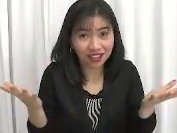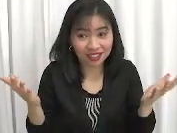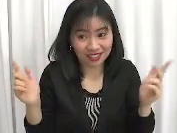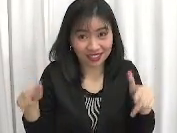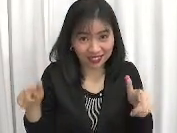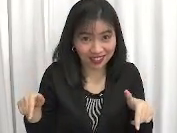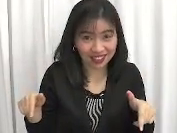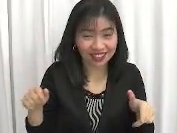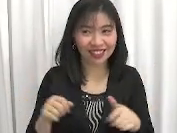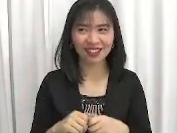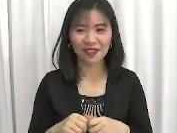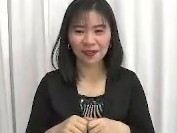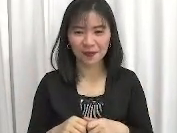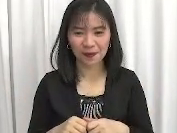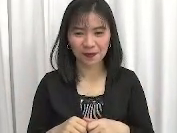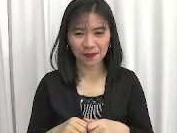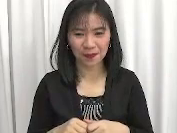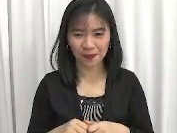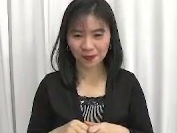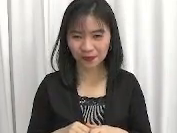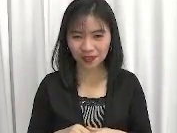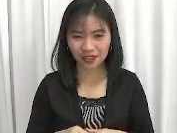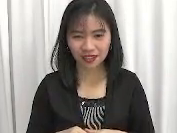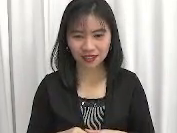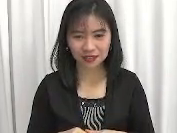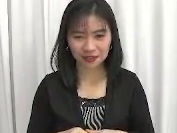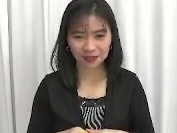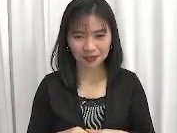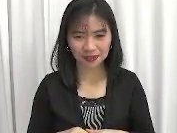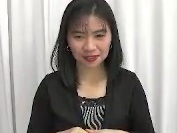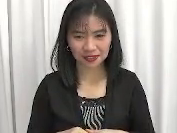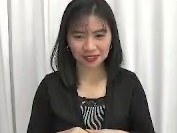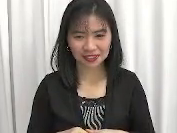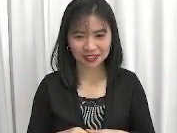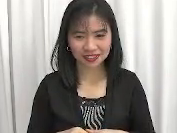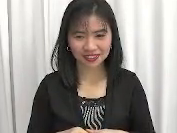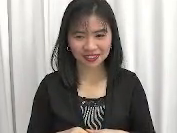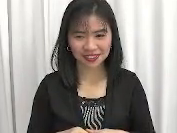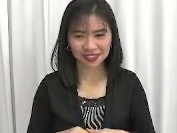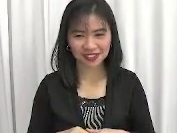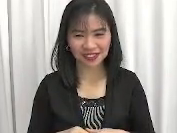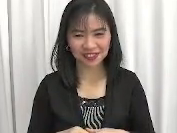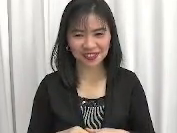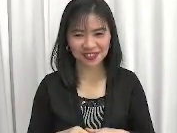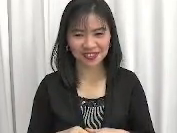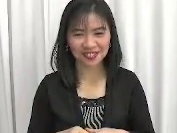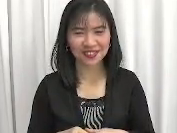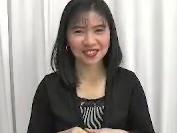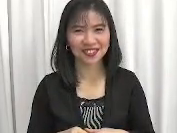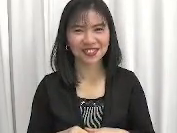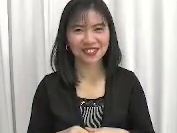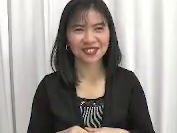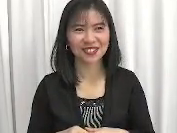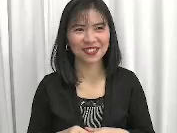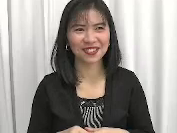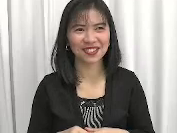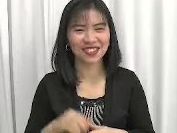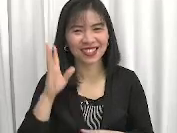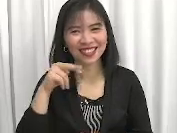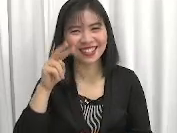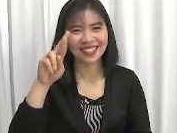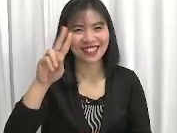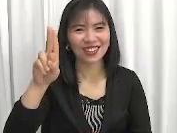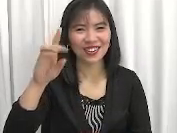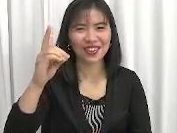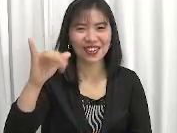hindi ko po alam kung iniisip yung magstay pa sa simbahan o lalabas na kayo pag sa dito ba? Brother Rudy, wag mo sabihin niya,